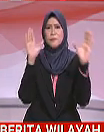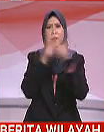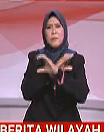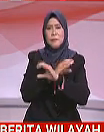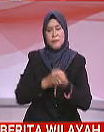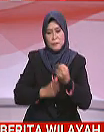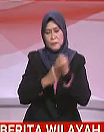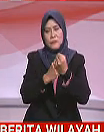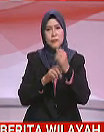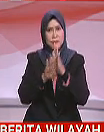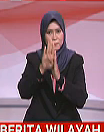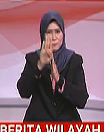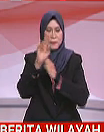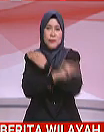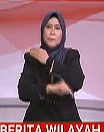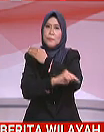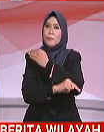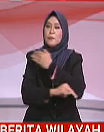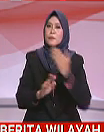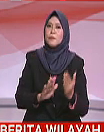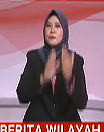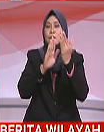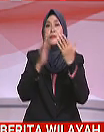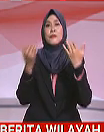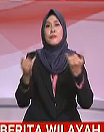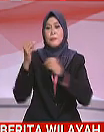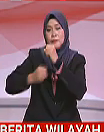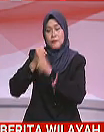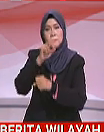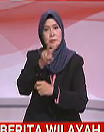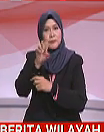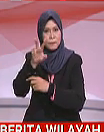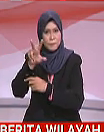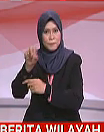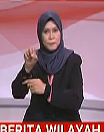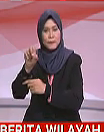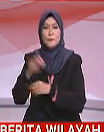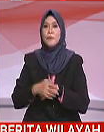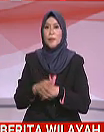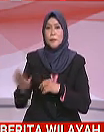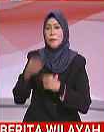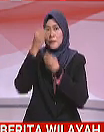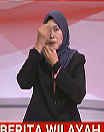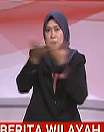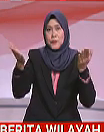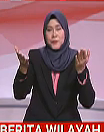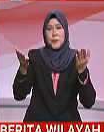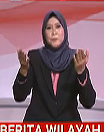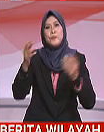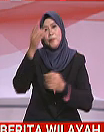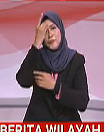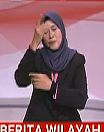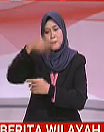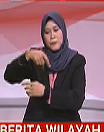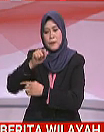menyumbang dalam pembangunan negeri ke tahap yang lebih tinggi menjelang tahun 2030. Menyatakan demikian, Ketua Menteri Dato' Patinggi